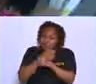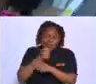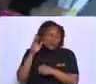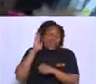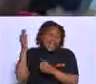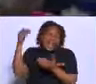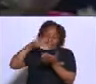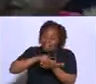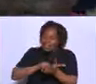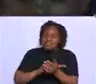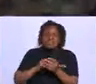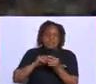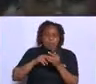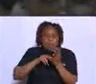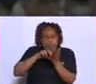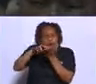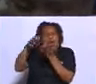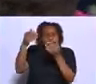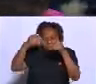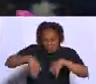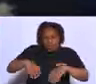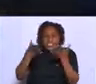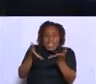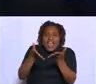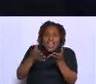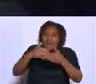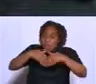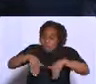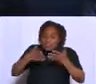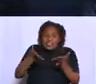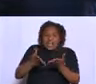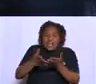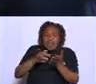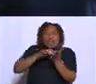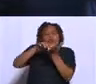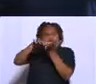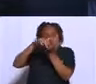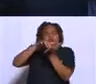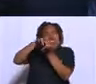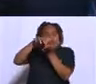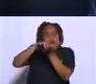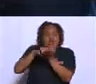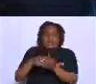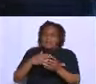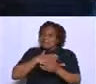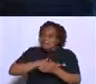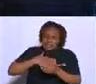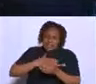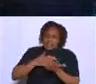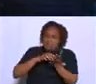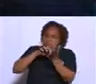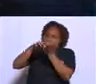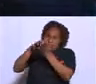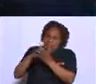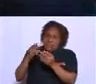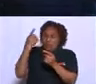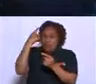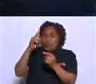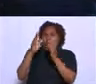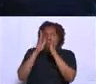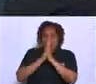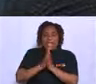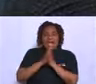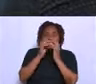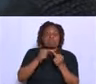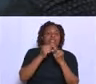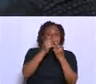Vaa ujasiri, tembea uje hapa mbele, tembea uje hapa mbele, tembea uje hapa mbele, tembea uje hapa mbele kwa ajili ya maombi haya